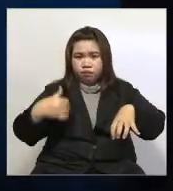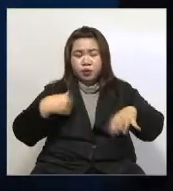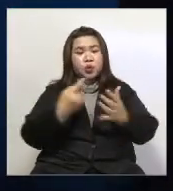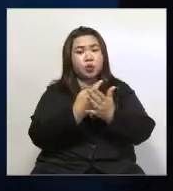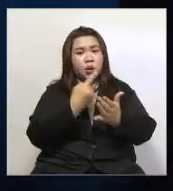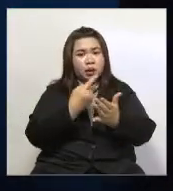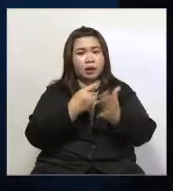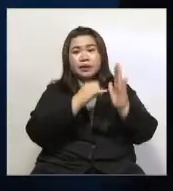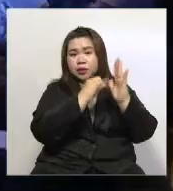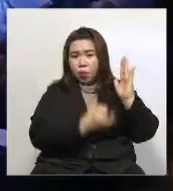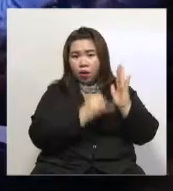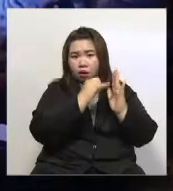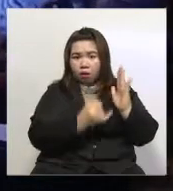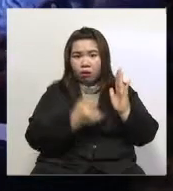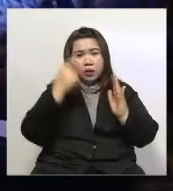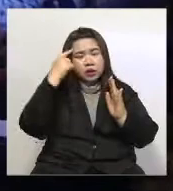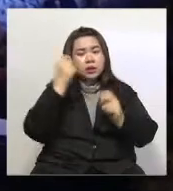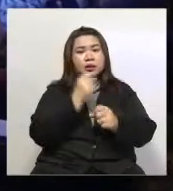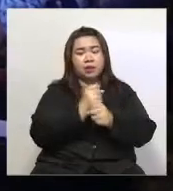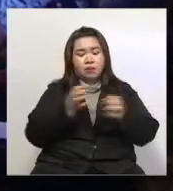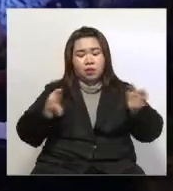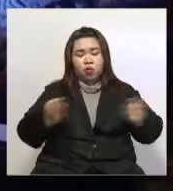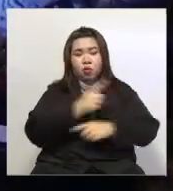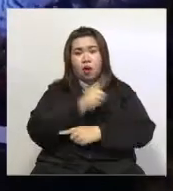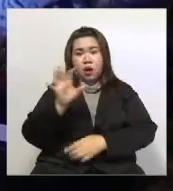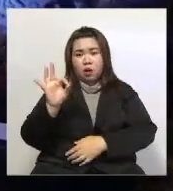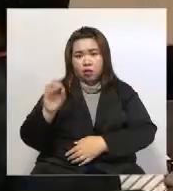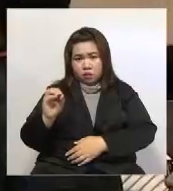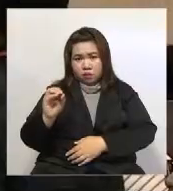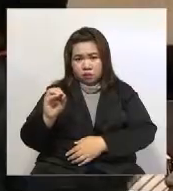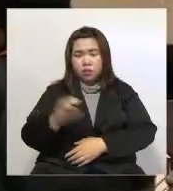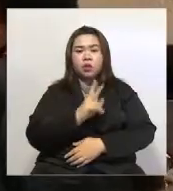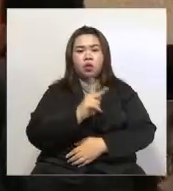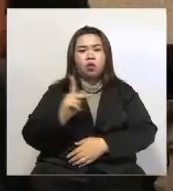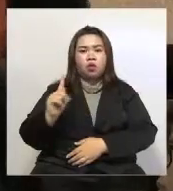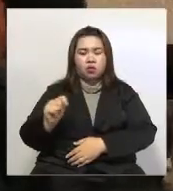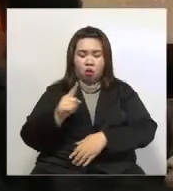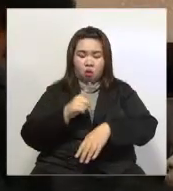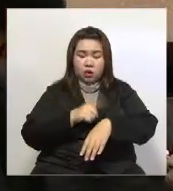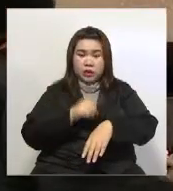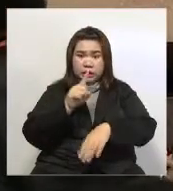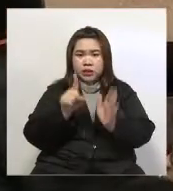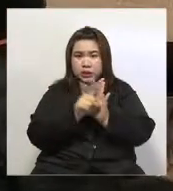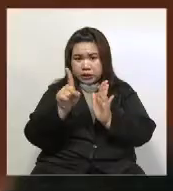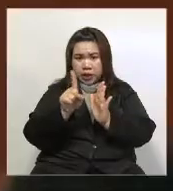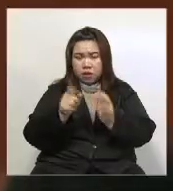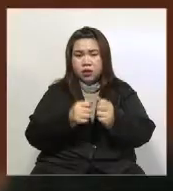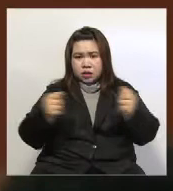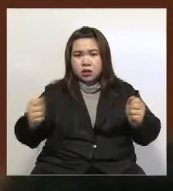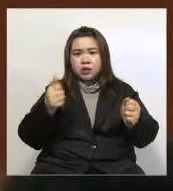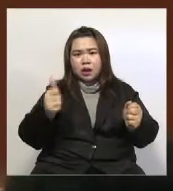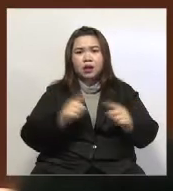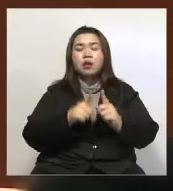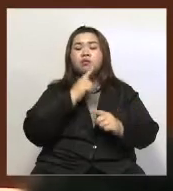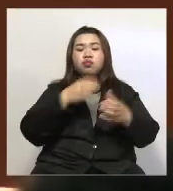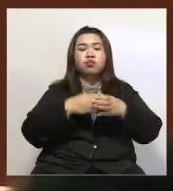การเมืองประจำจังหวัดให้ดำเนินการภายใน90วันและกกต.สามารถขยายได้1ครั้งแต่หากพรรคการเมืองดำเนินการไม่